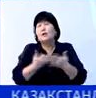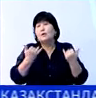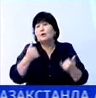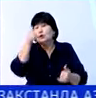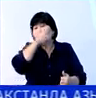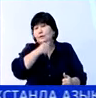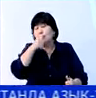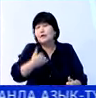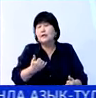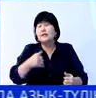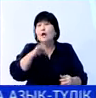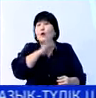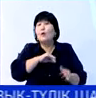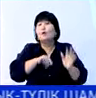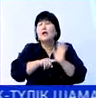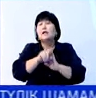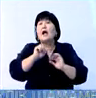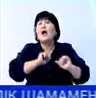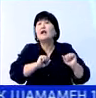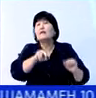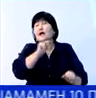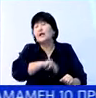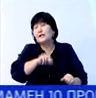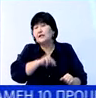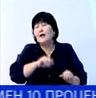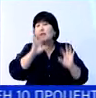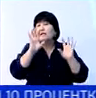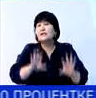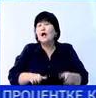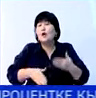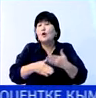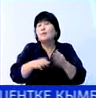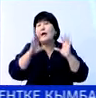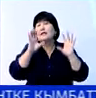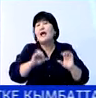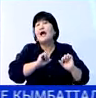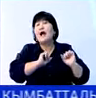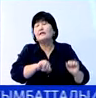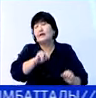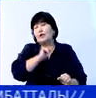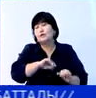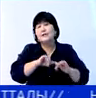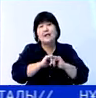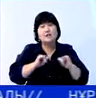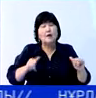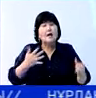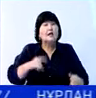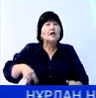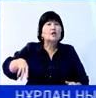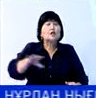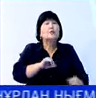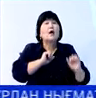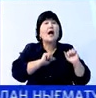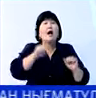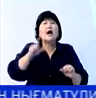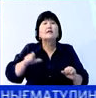жылдың шілде айында қолданысқа енгізілген адвокаттық қызмет және заң көмегі туралы заң адвокаттардың жұмысын жетілдірмек. Ал республикалық